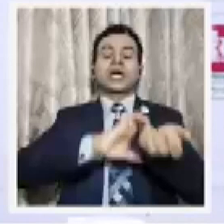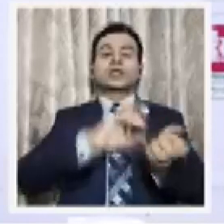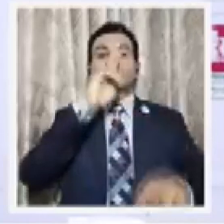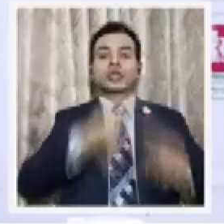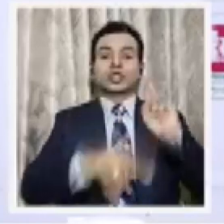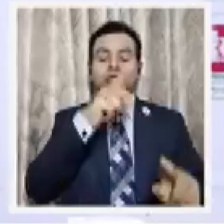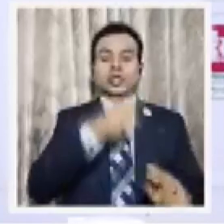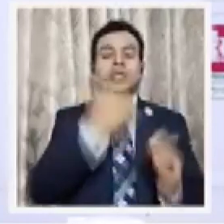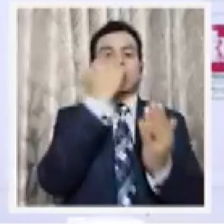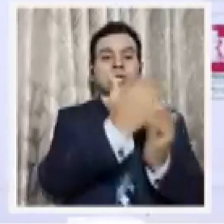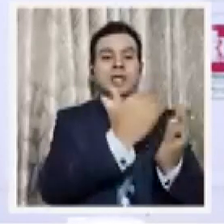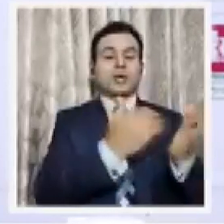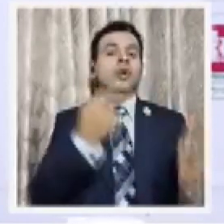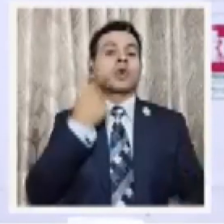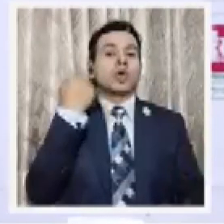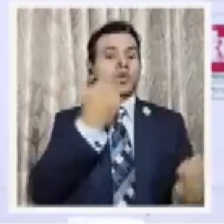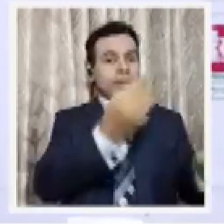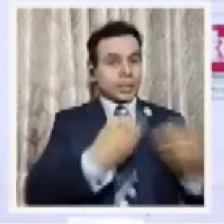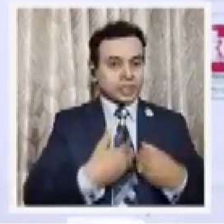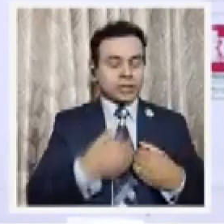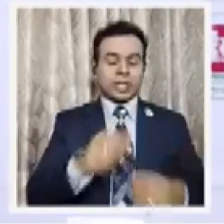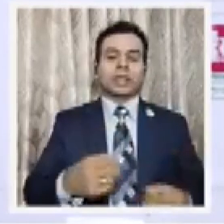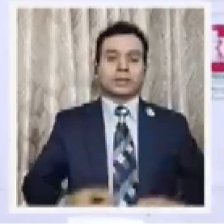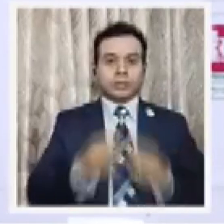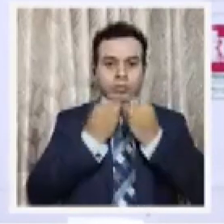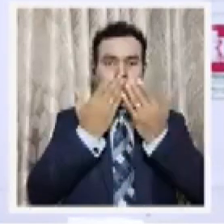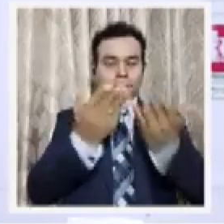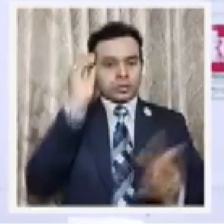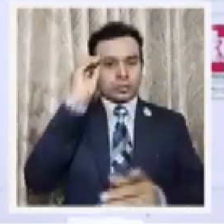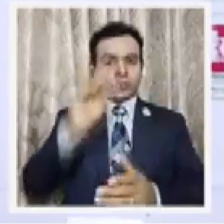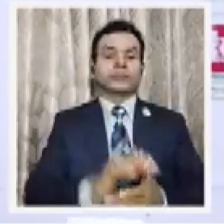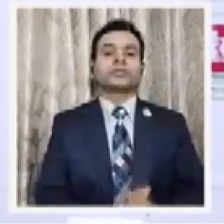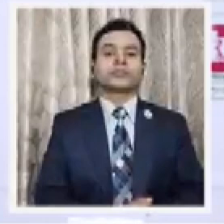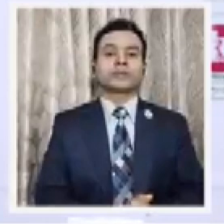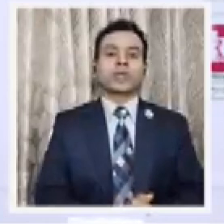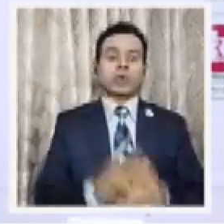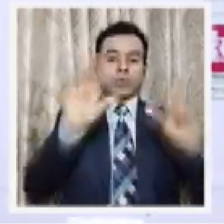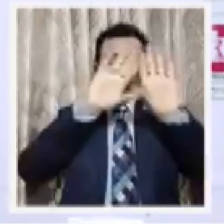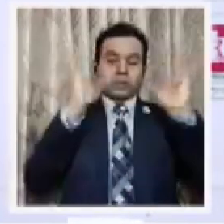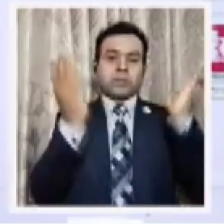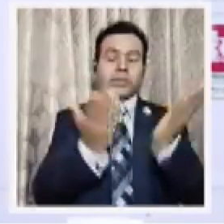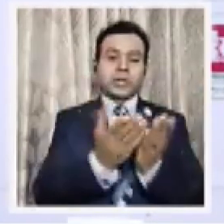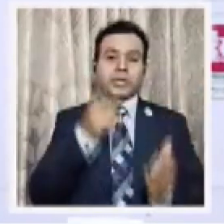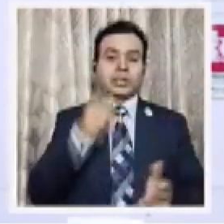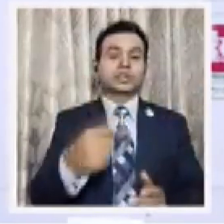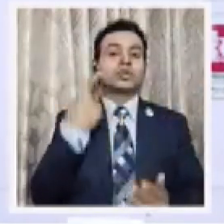6,40,016 জন। দক্ষিণ এশিয়া পরিস্থিতি এবং বিশ্ব পরিস্থিতির সূত্র, বিশ্ব স্বাস্থ্য সংস্থা সিচুয়েশন